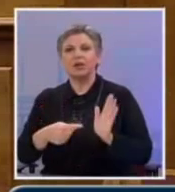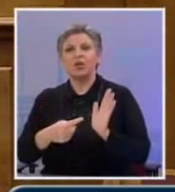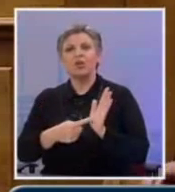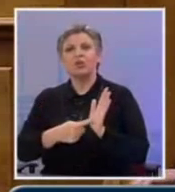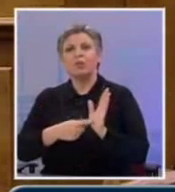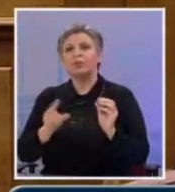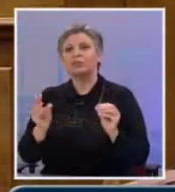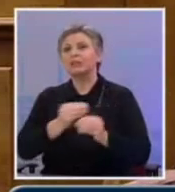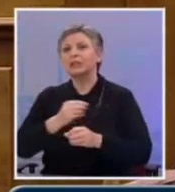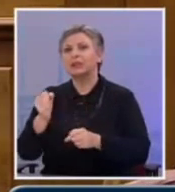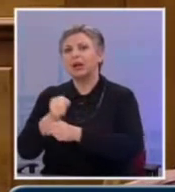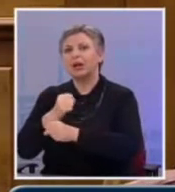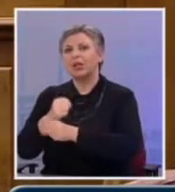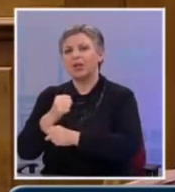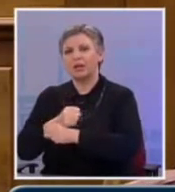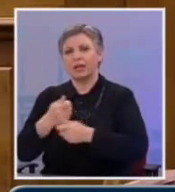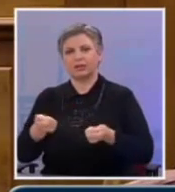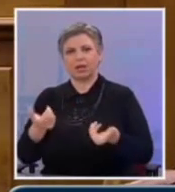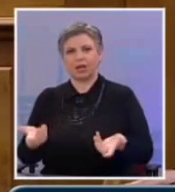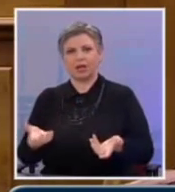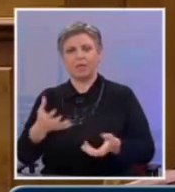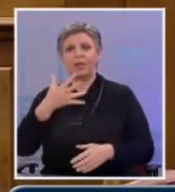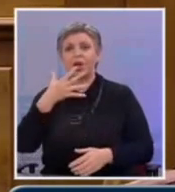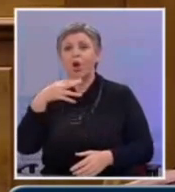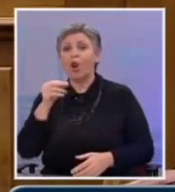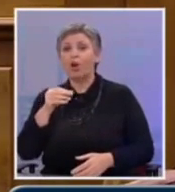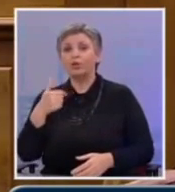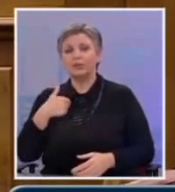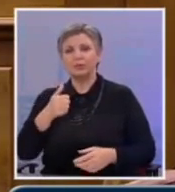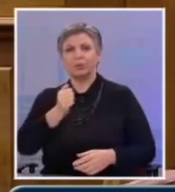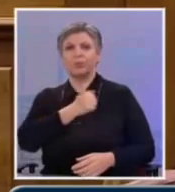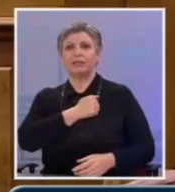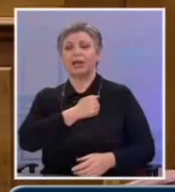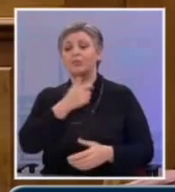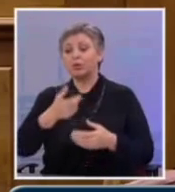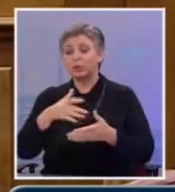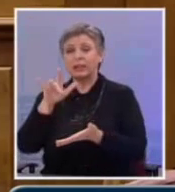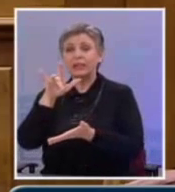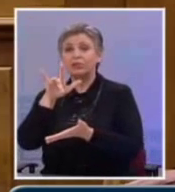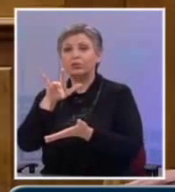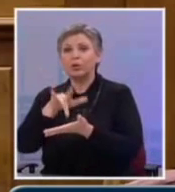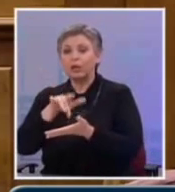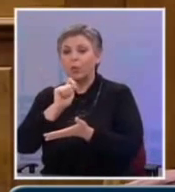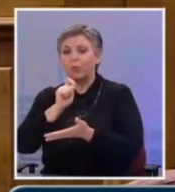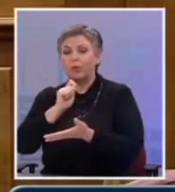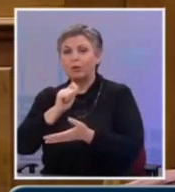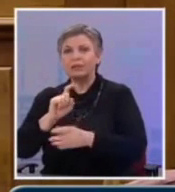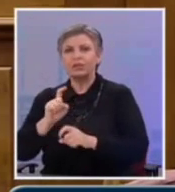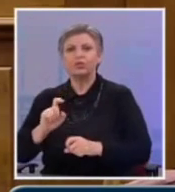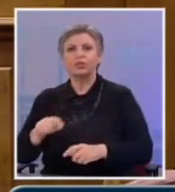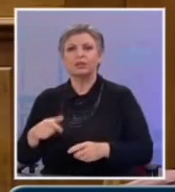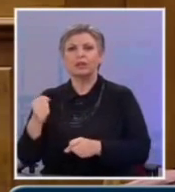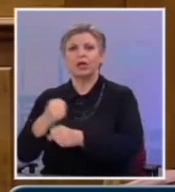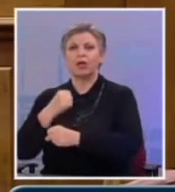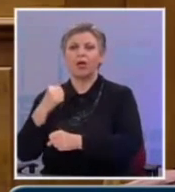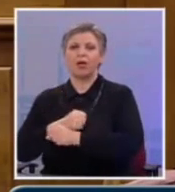Για τον ΣΥΡΙΖΑ η εργασία είναι ο πυρήνας, το κέντρο των αναλύσεων και της πολιτικής μας. Γιατί για